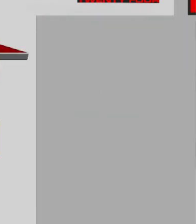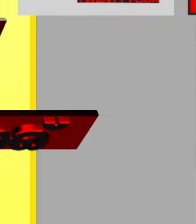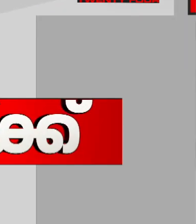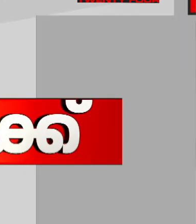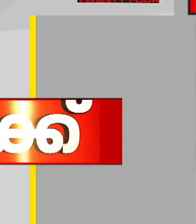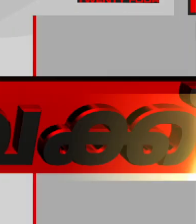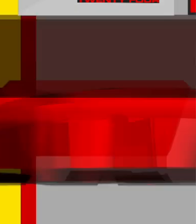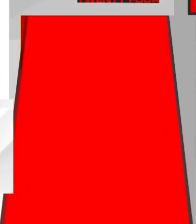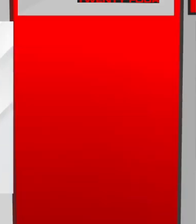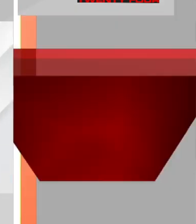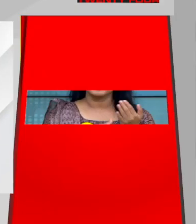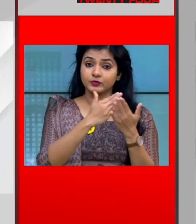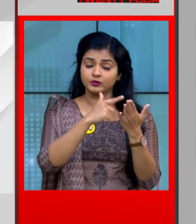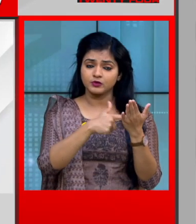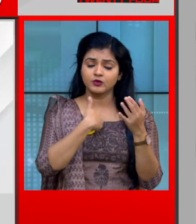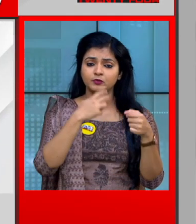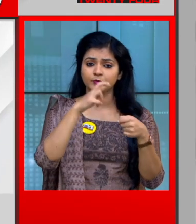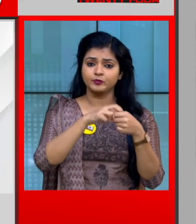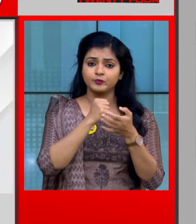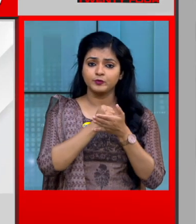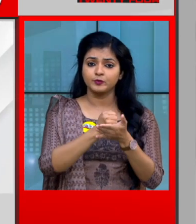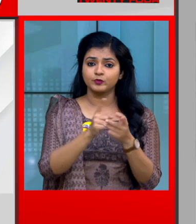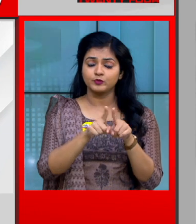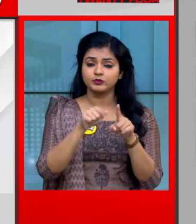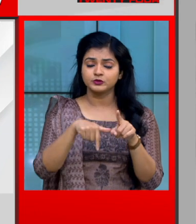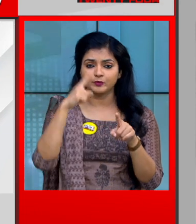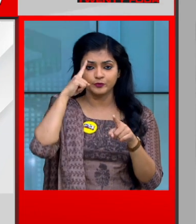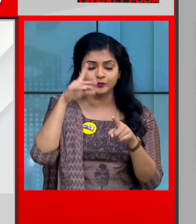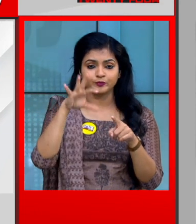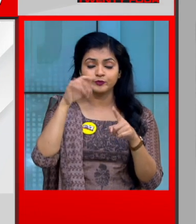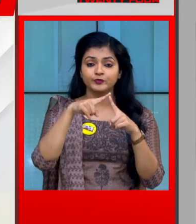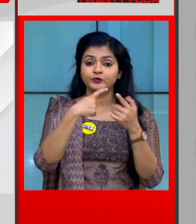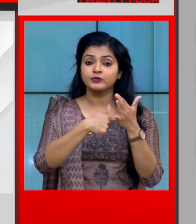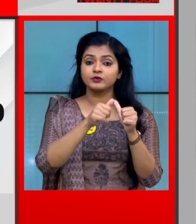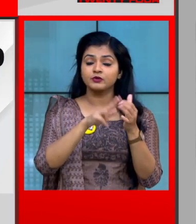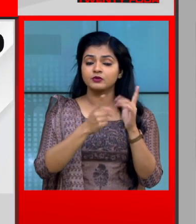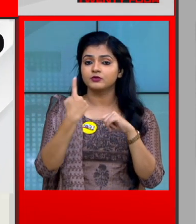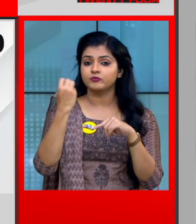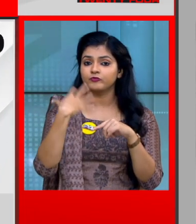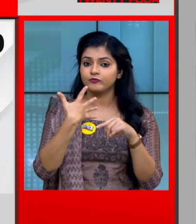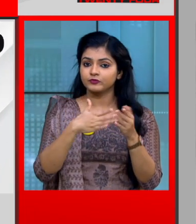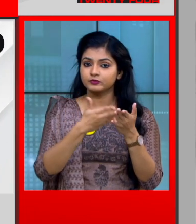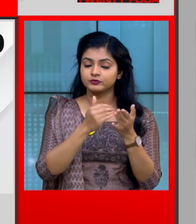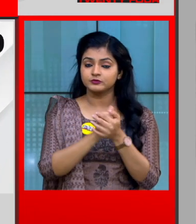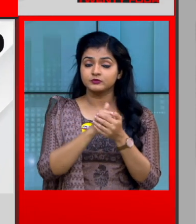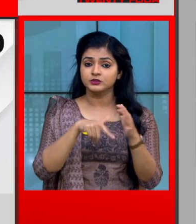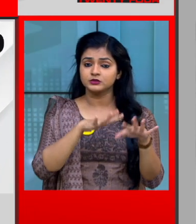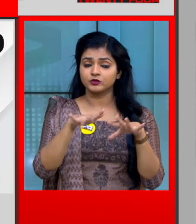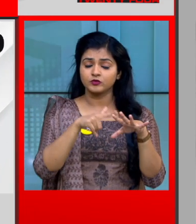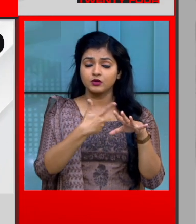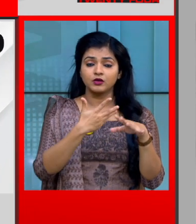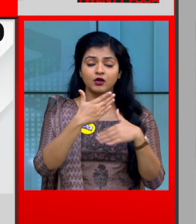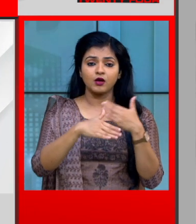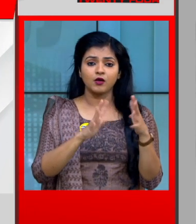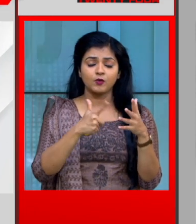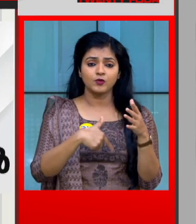വിഷയത്തിൽ ഇടപെടാൻ തയ്യാറാണ് എന്ന ഒരു തീരുമാനം ഇറാനും ഇന്നലെ അറിയിക്കുകയുണ്ടായി. ഈ സാഹചര്യത്തിൽ ഇതിലെന്തൊക്കെ തരത്തിലുള്ള ഇടപെടൽ